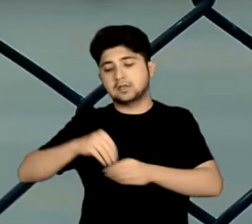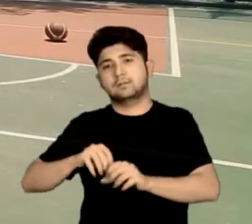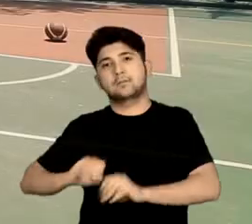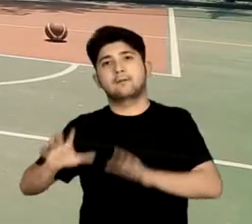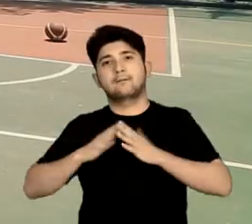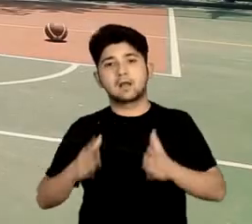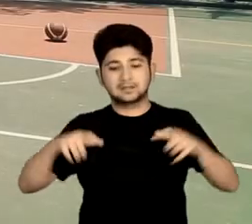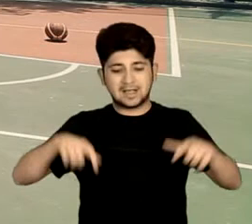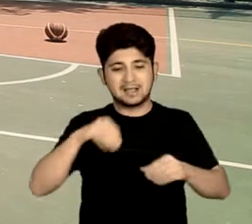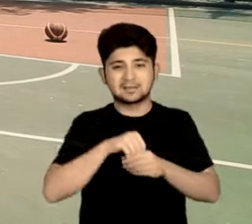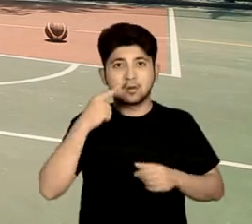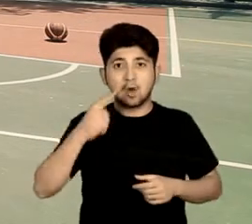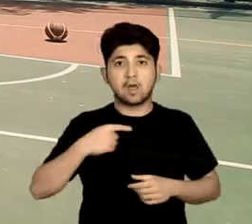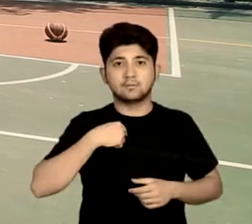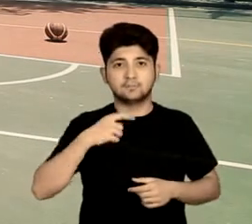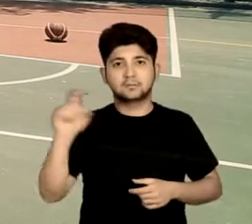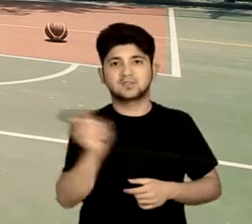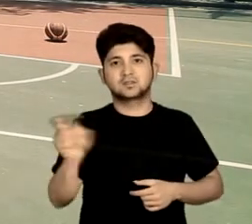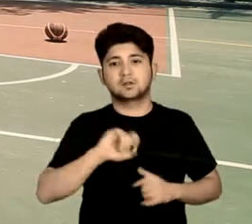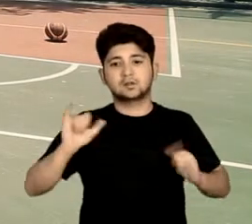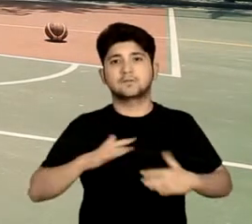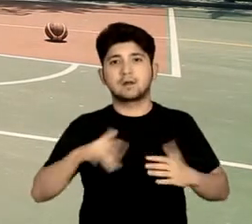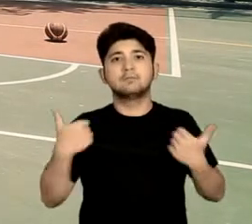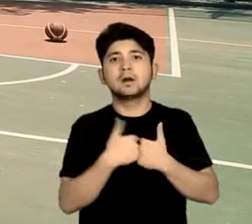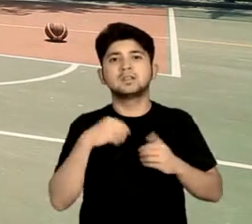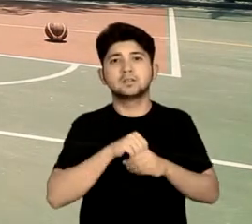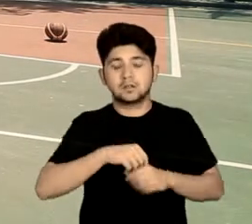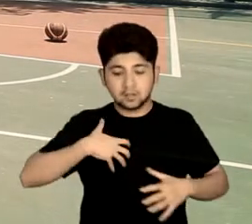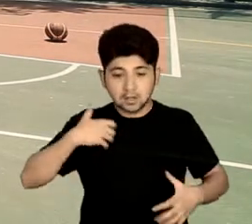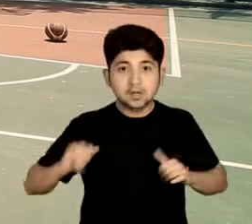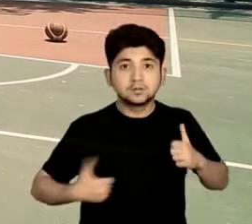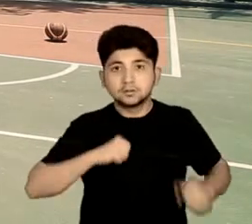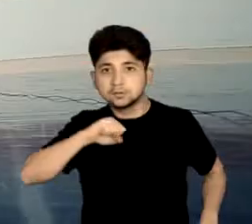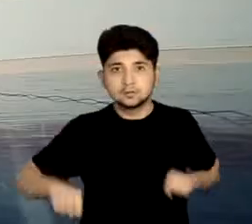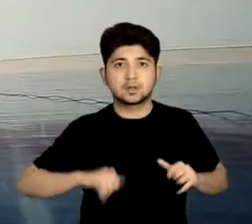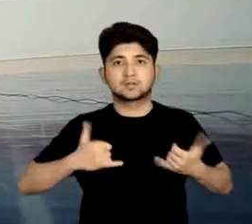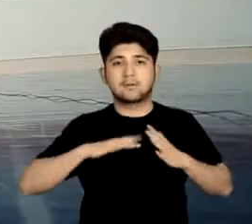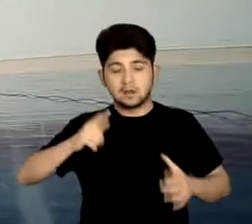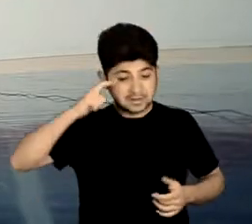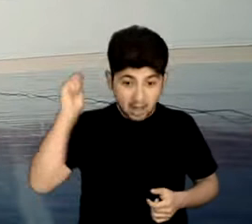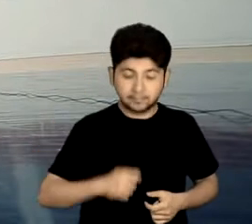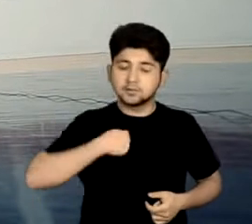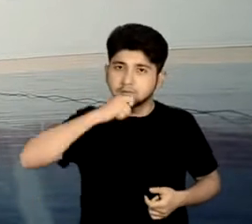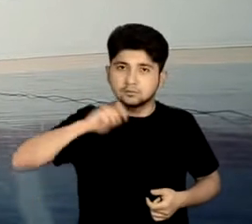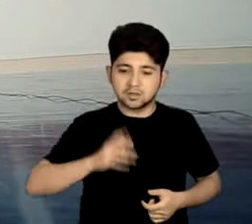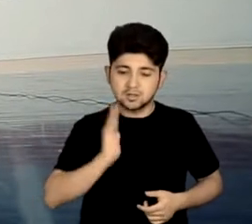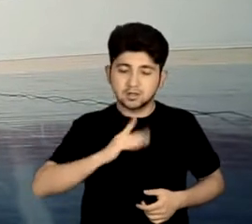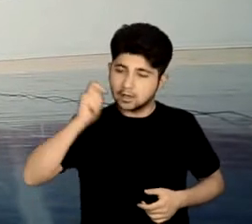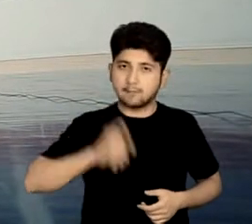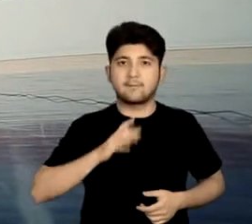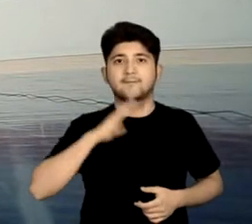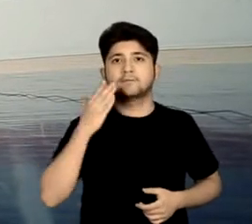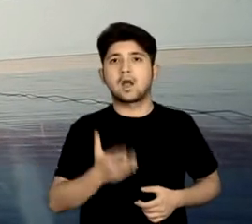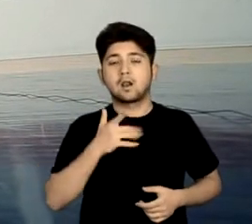bırakır. Saha içinde çok asabidir ama. Hani maçlarda çok hırslanır. Yapacağını kafasına koyduğunu çok iyi bir